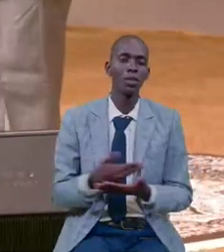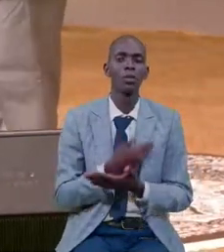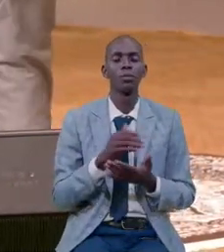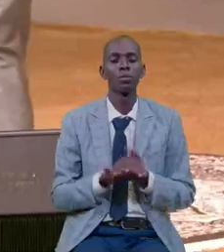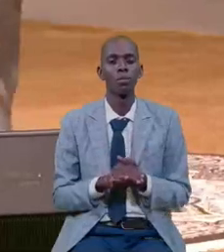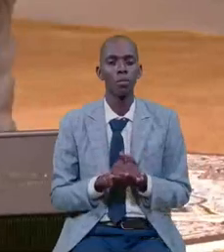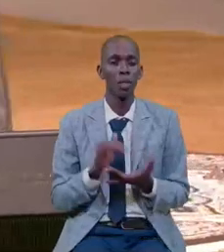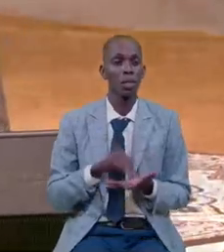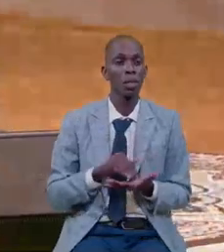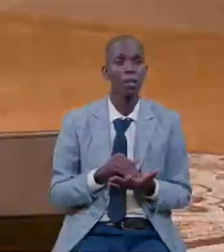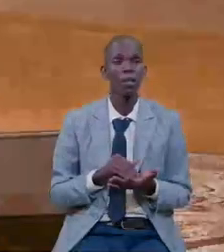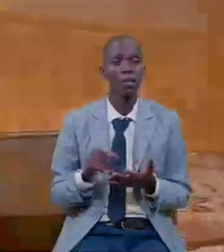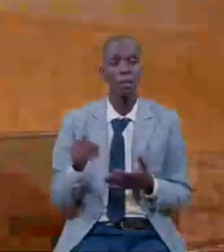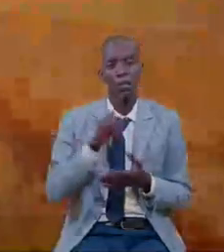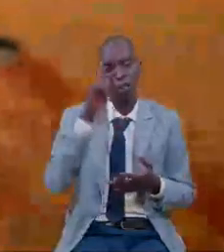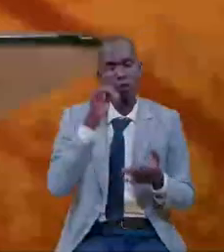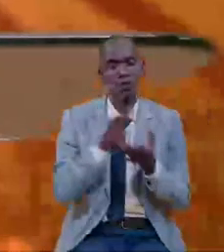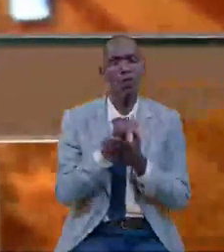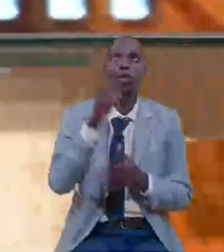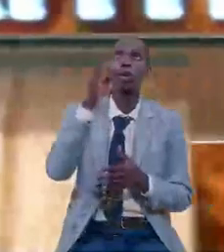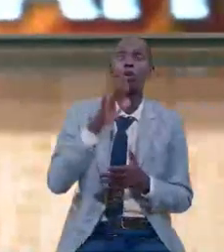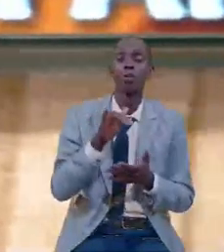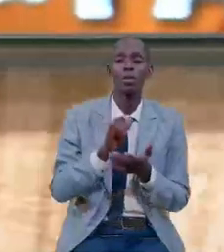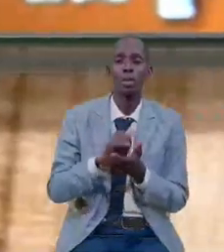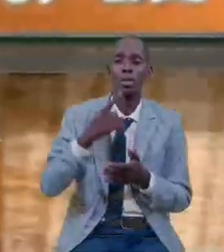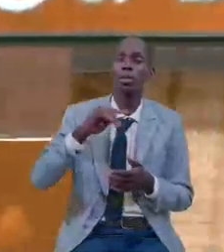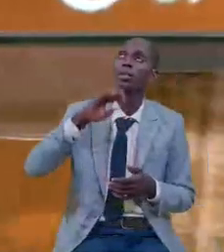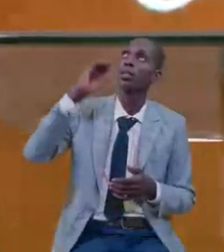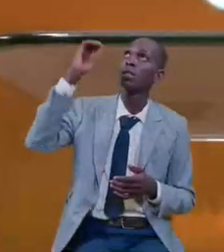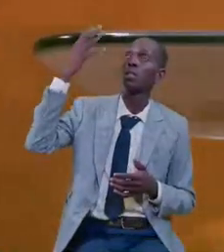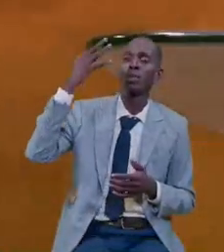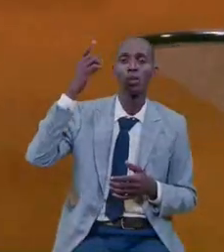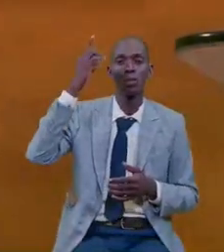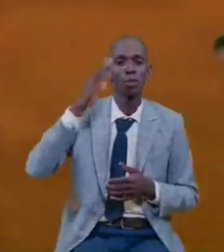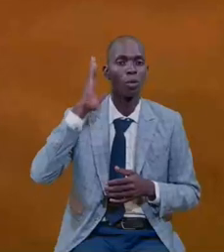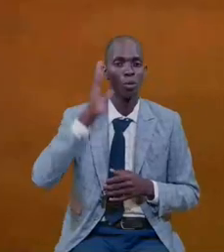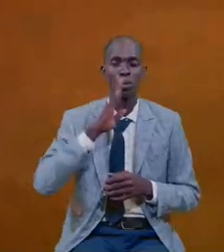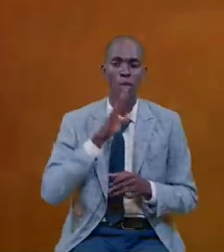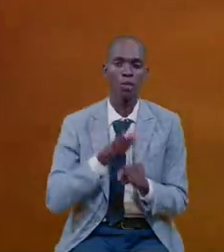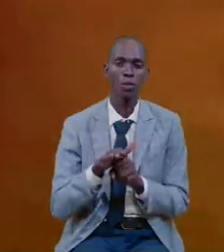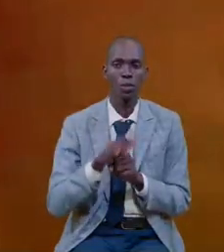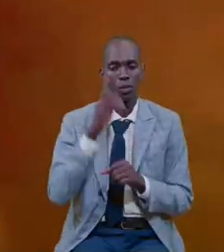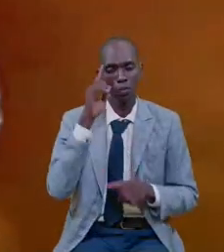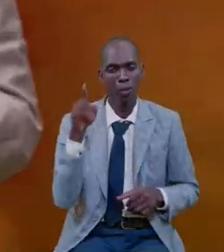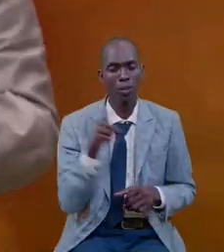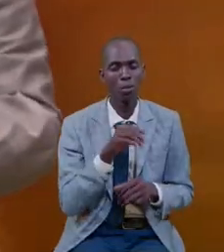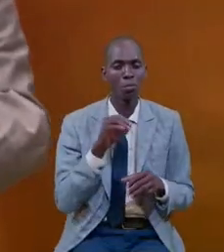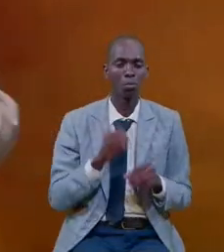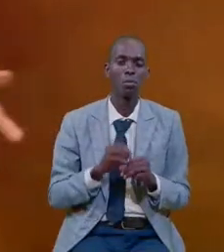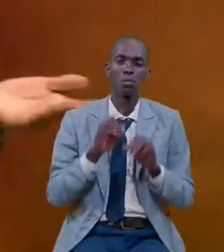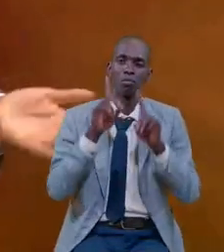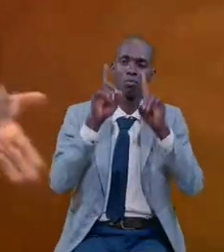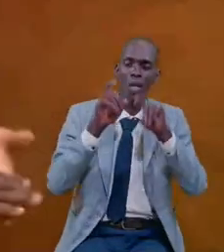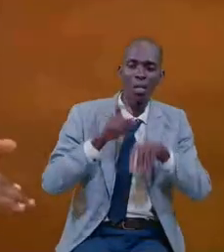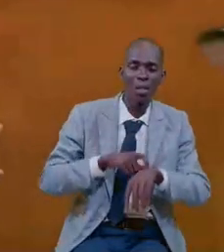ont la confiance en Dieu que la grâce de Dieu leur suffira en épreuve, en tribulation,